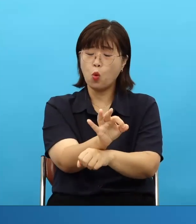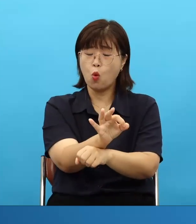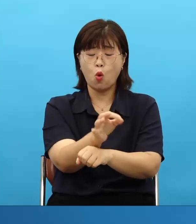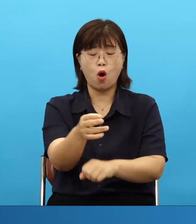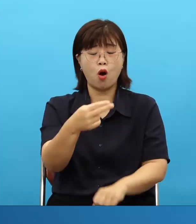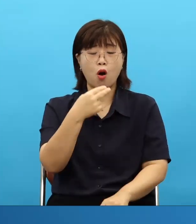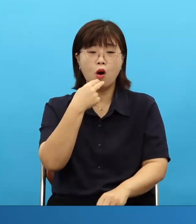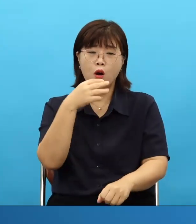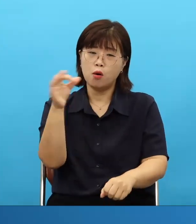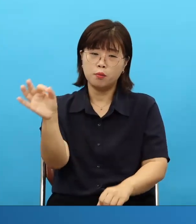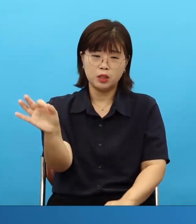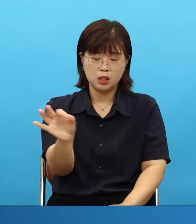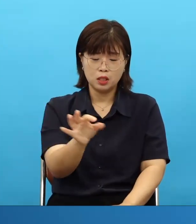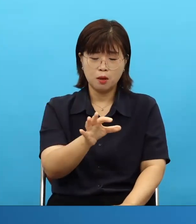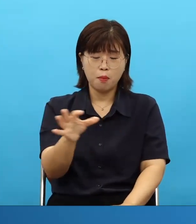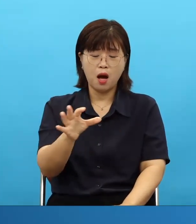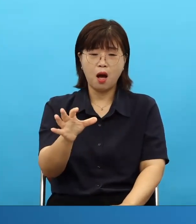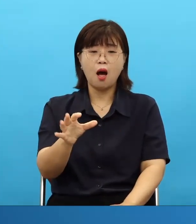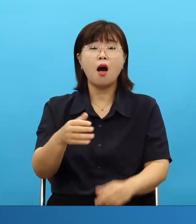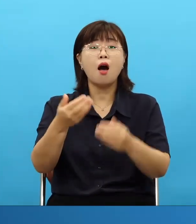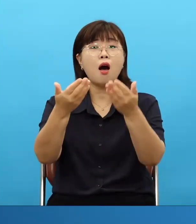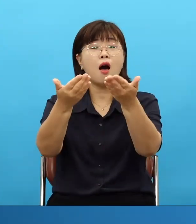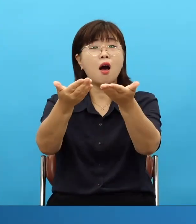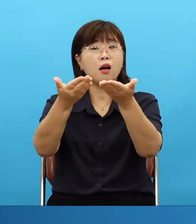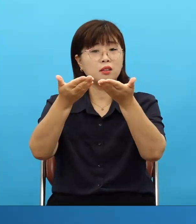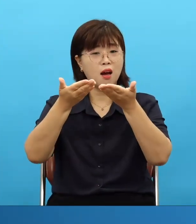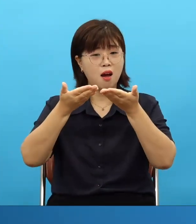값도 없이